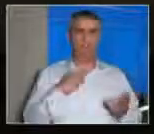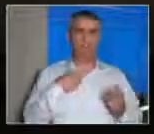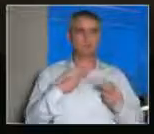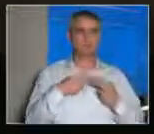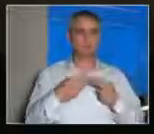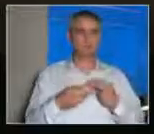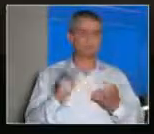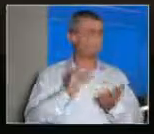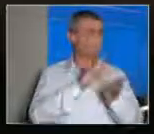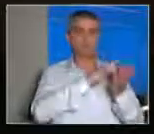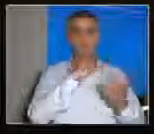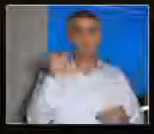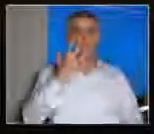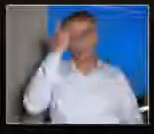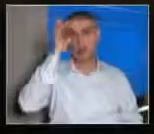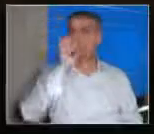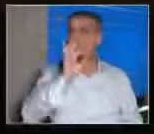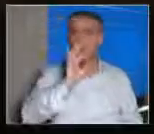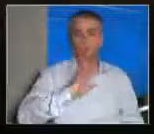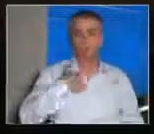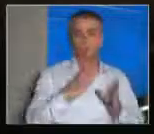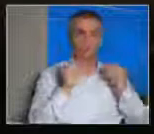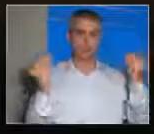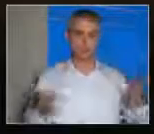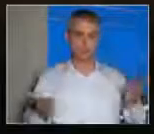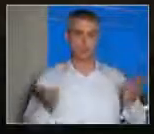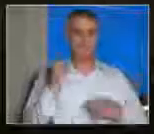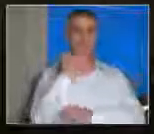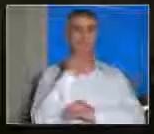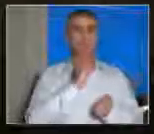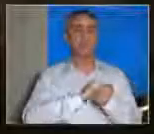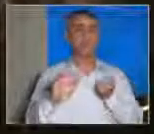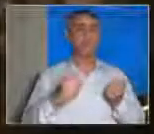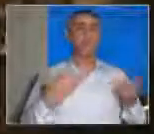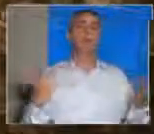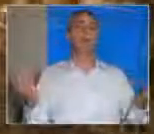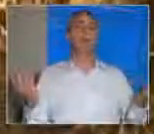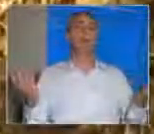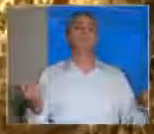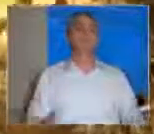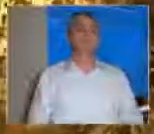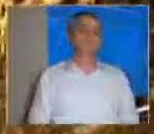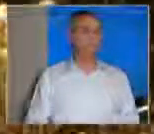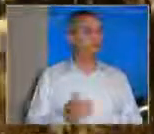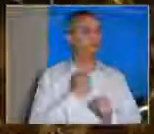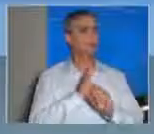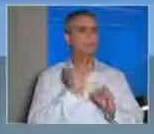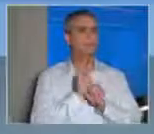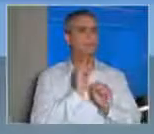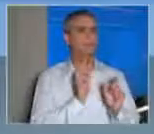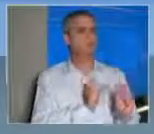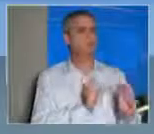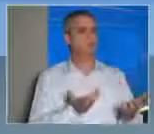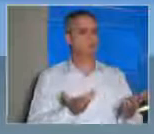שכנים מכל עבר שכל חלומם שלא נהיה פה ושמדינת ישראל תושמט, ולכן... ברמה המעשית, מה עושים כדי למנוע את